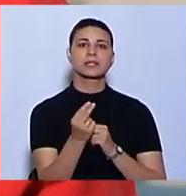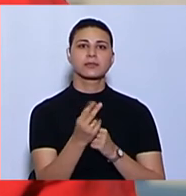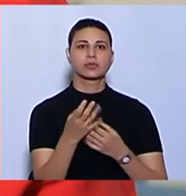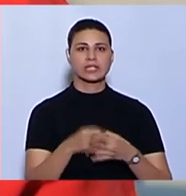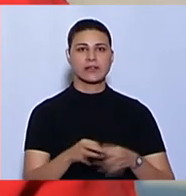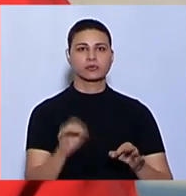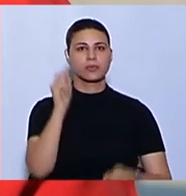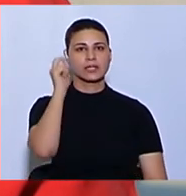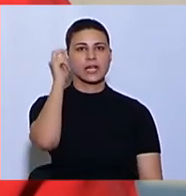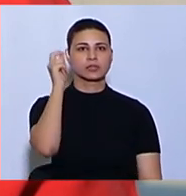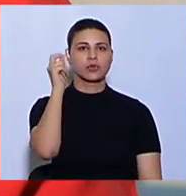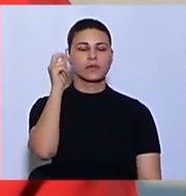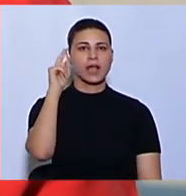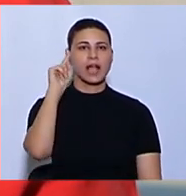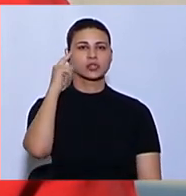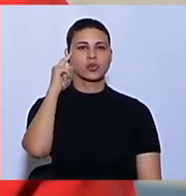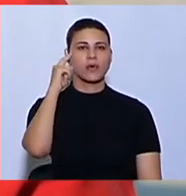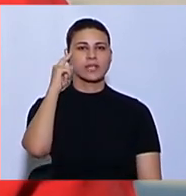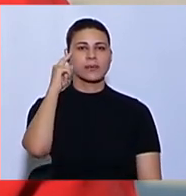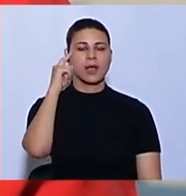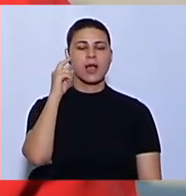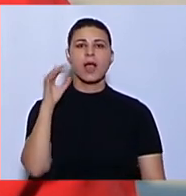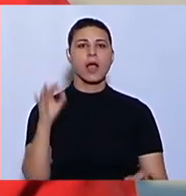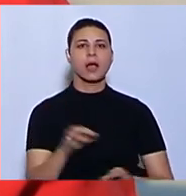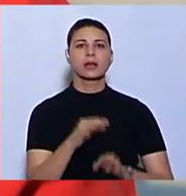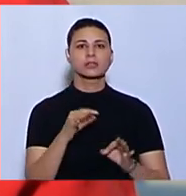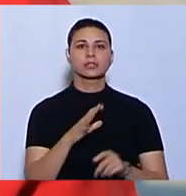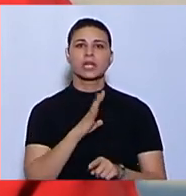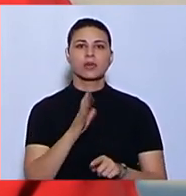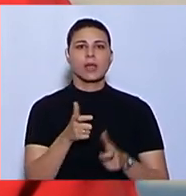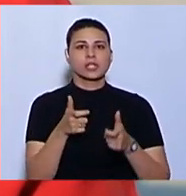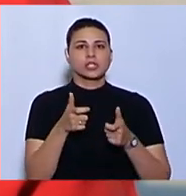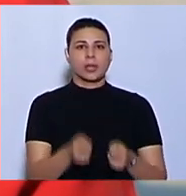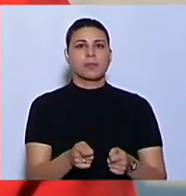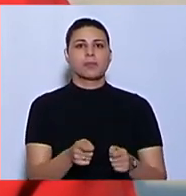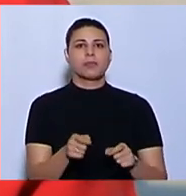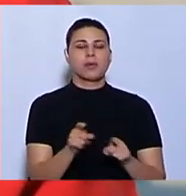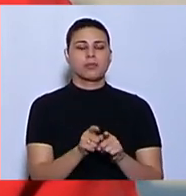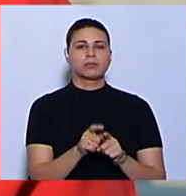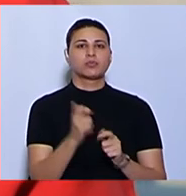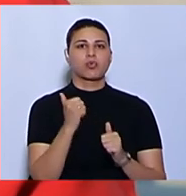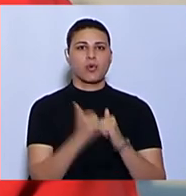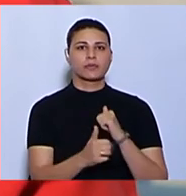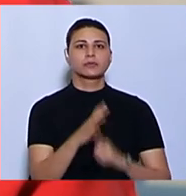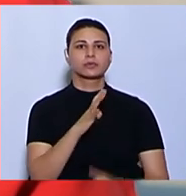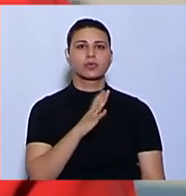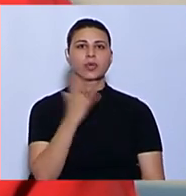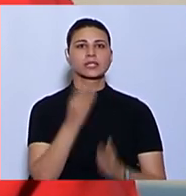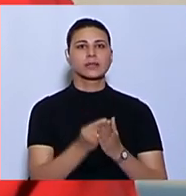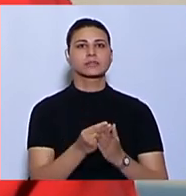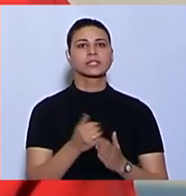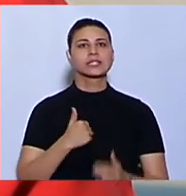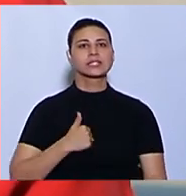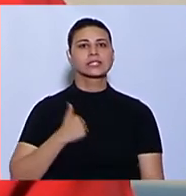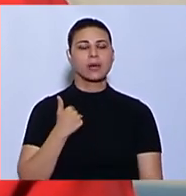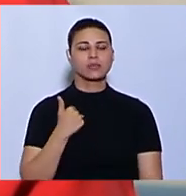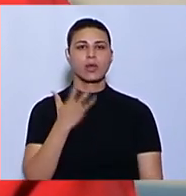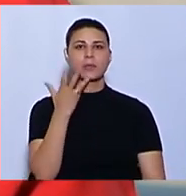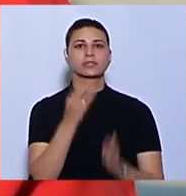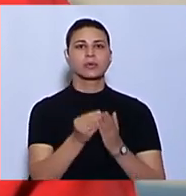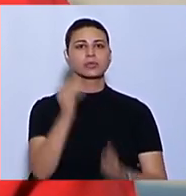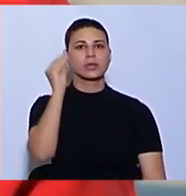თავისუფლად აზროვნება. არასოდეს არ ყოფილიყავარ დაშტამპული და ყოველთვის მქონდა საკუთარი ღირებულებები, საკუთარი